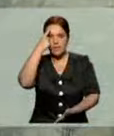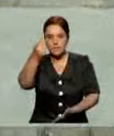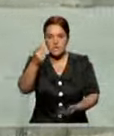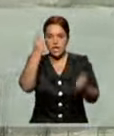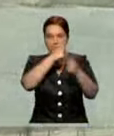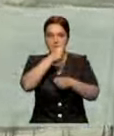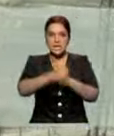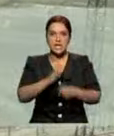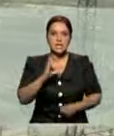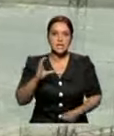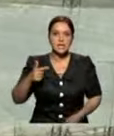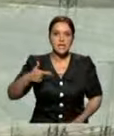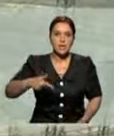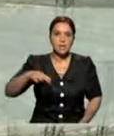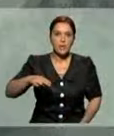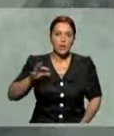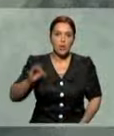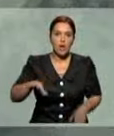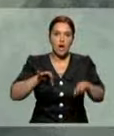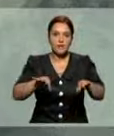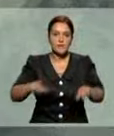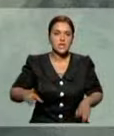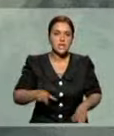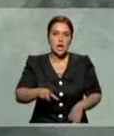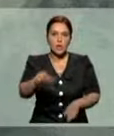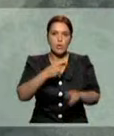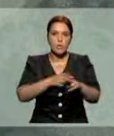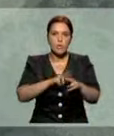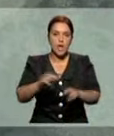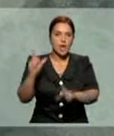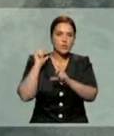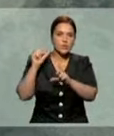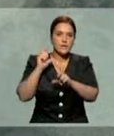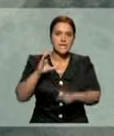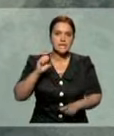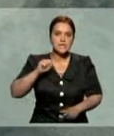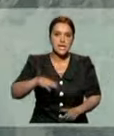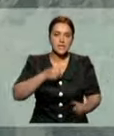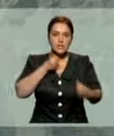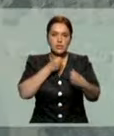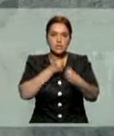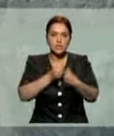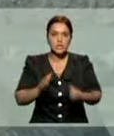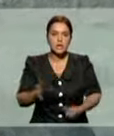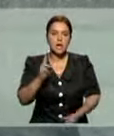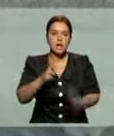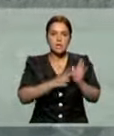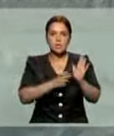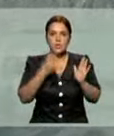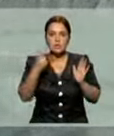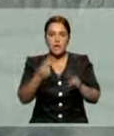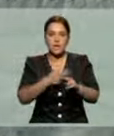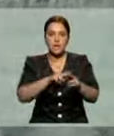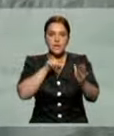в информационном центре ССГПО, на автодороге карьера самосвал КАЦ столкнулся с трактором К-702. Находившиеся в